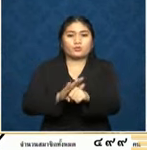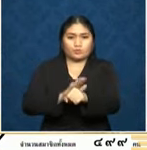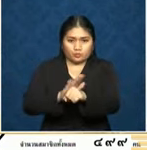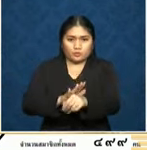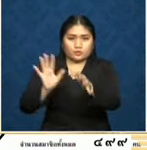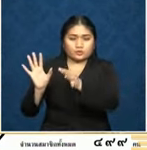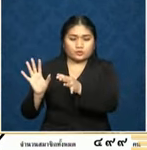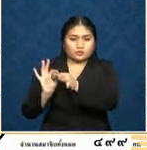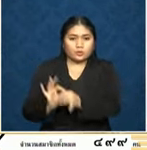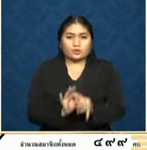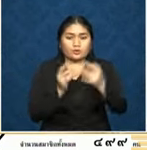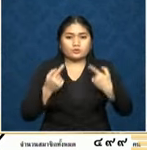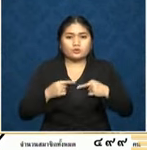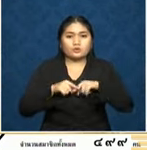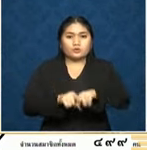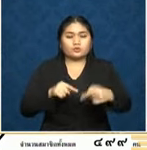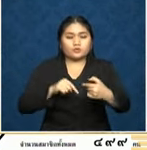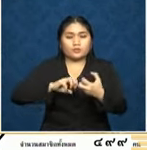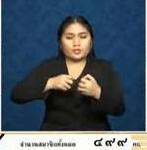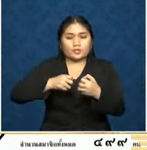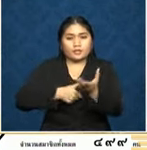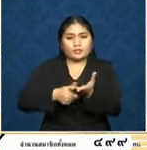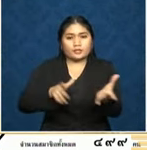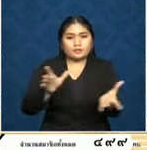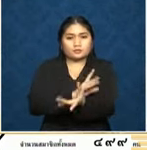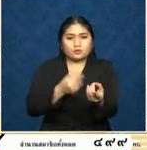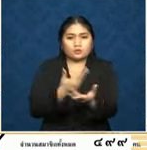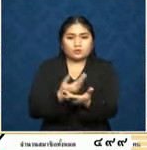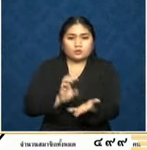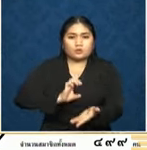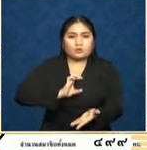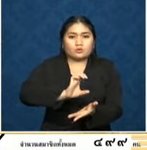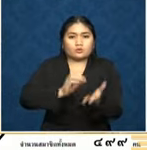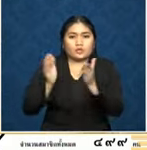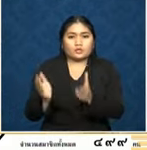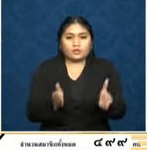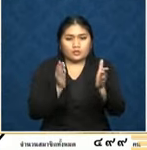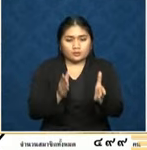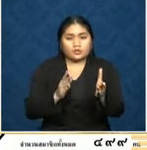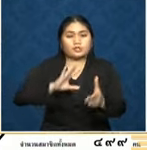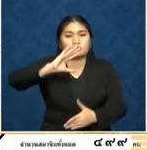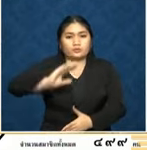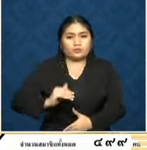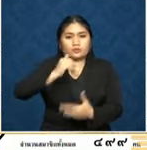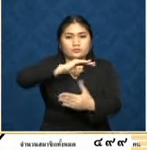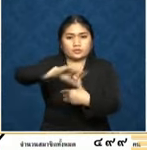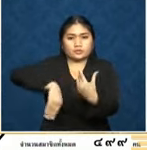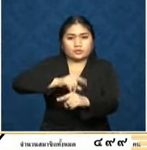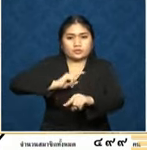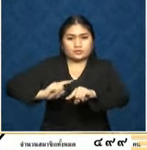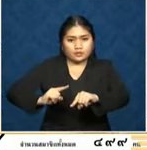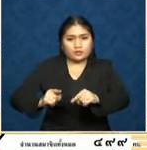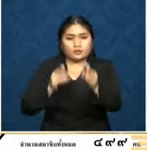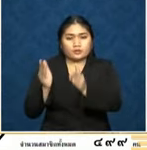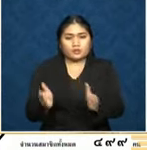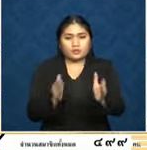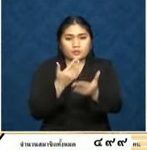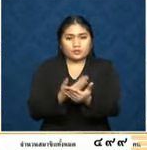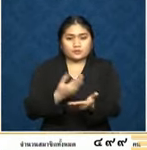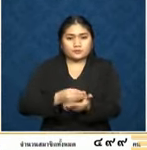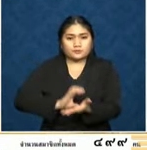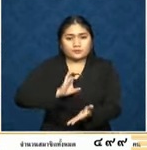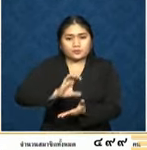ล้องกับใช้จ่ายงบประมาณเพื่อแก้ไขปัญหาสังคมการลงทุนการขับเคลื่อนและการเจริญเติบโตทางเศรษฐกิจและกระบวนการจัดสรรงบประมา